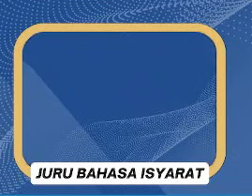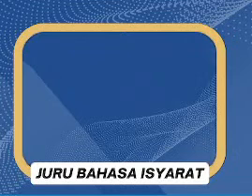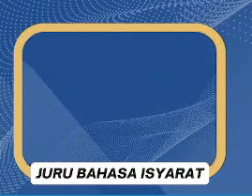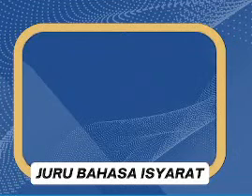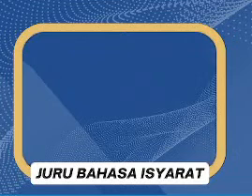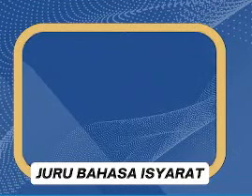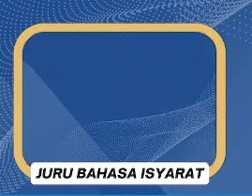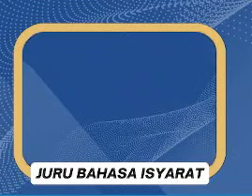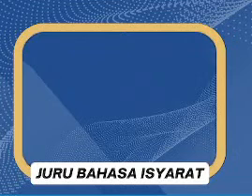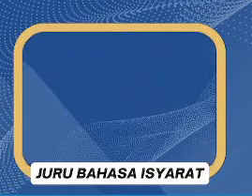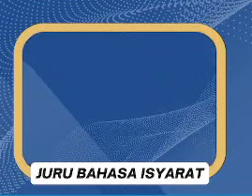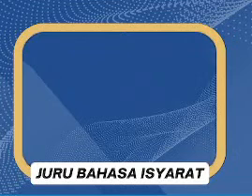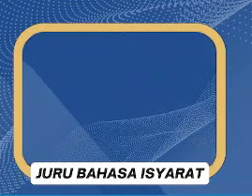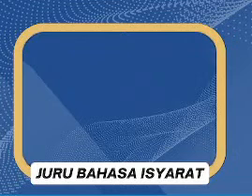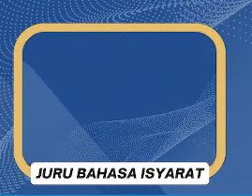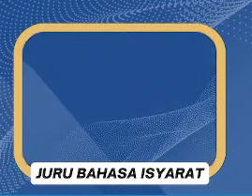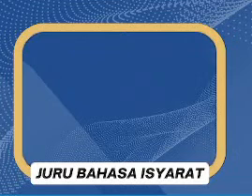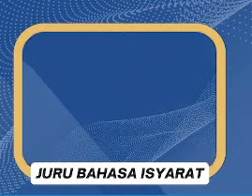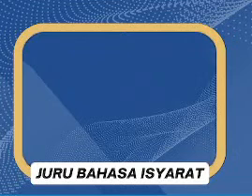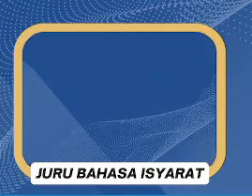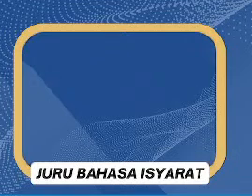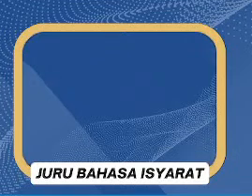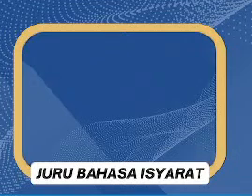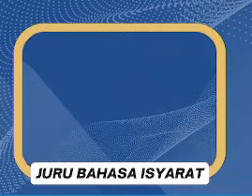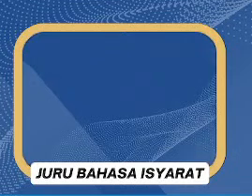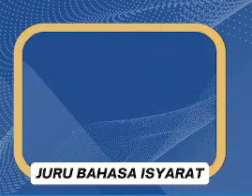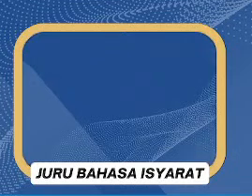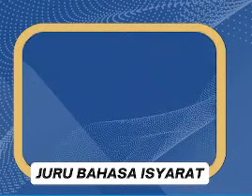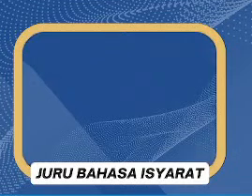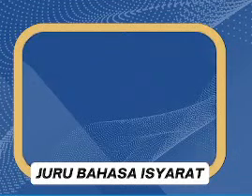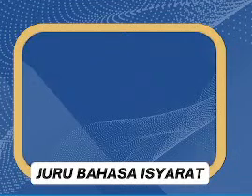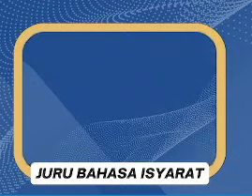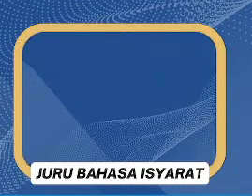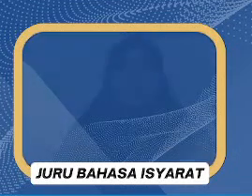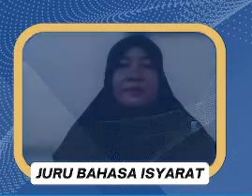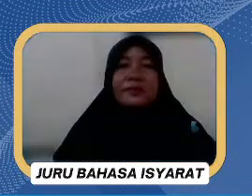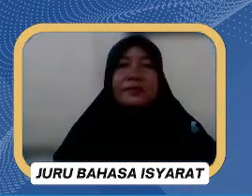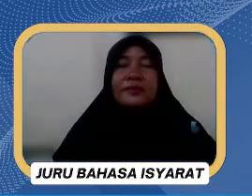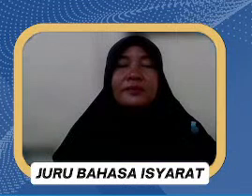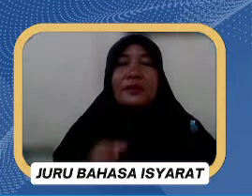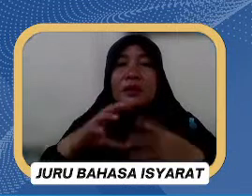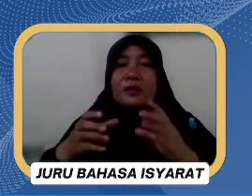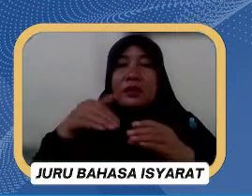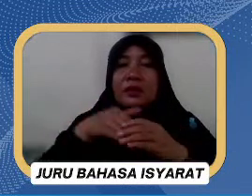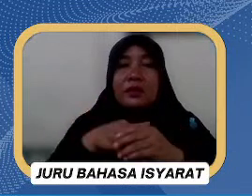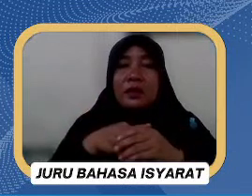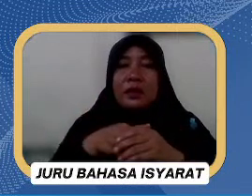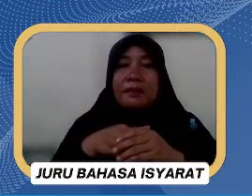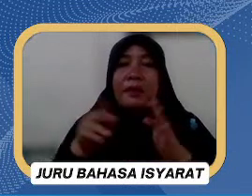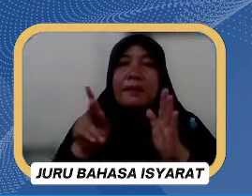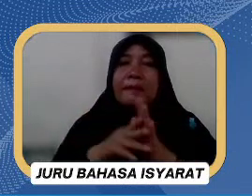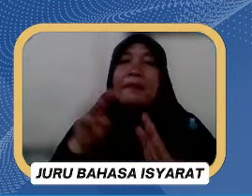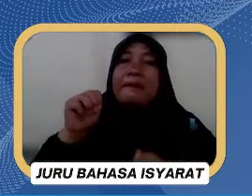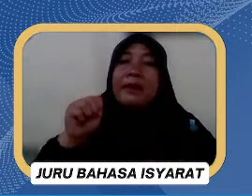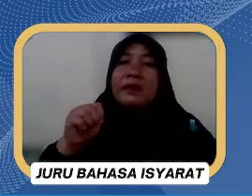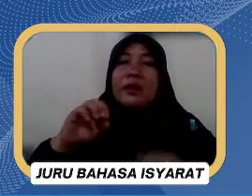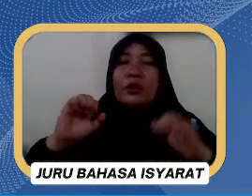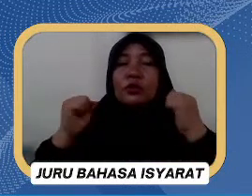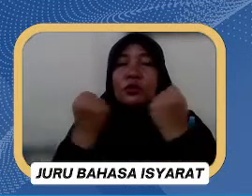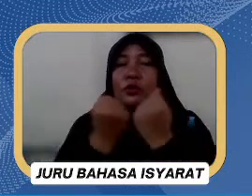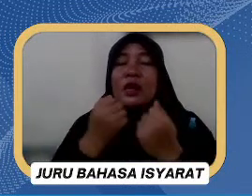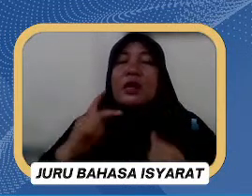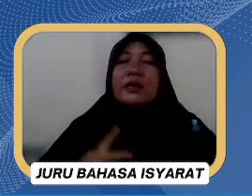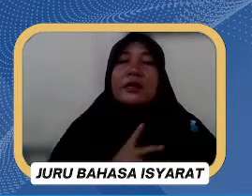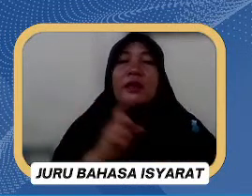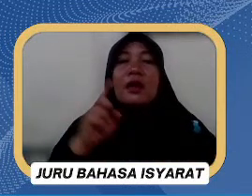nih ya Pak ya. Jadi dalam bermedia sosial pun kita harus memiliki etika, karena individu yang beretika ini